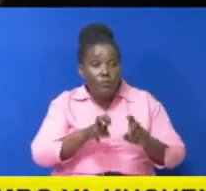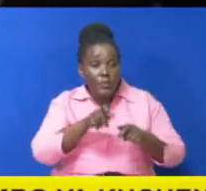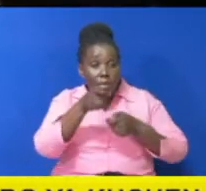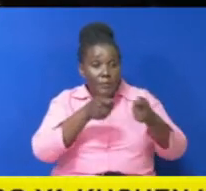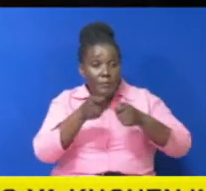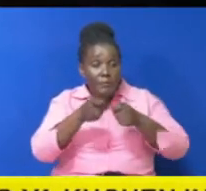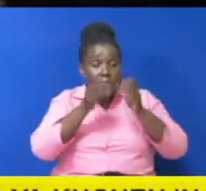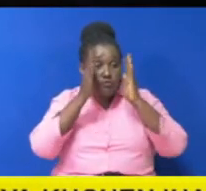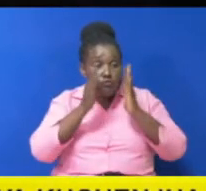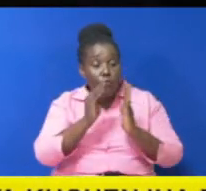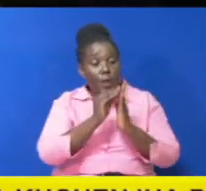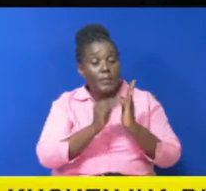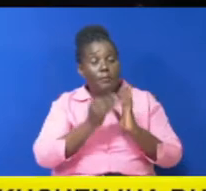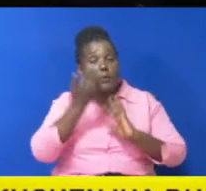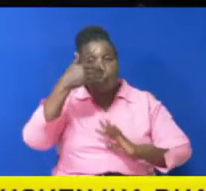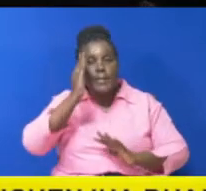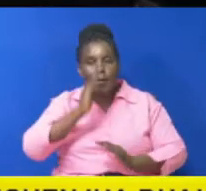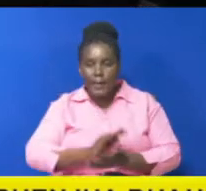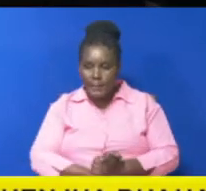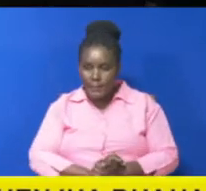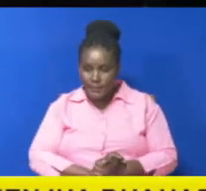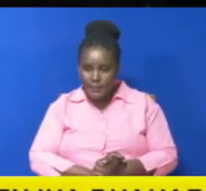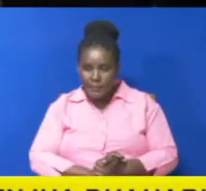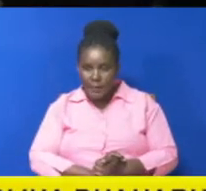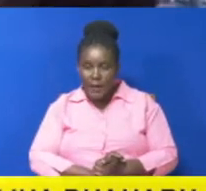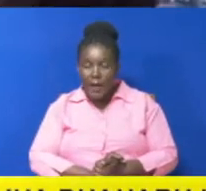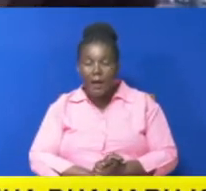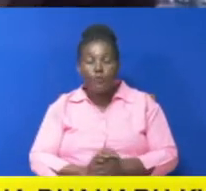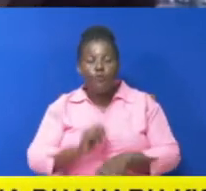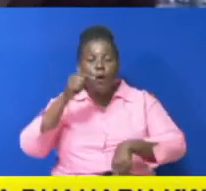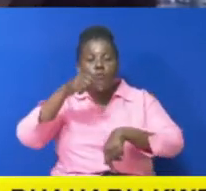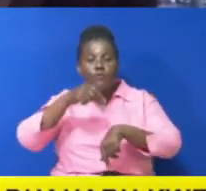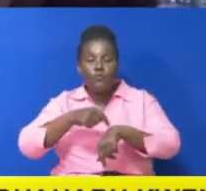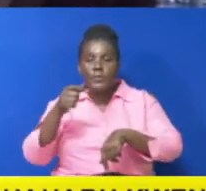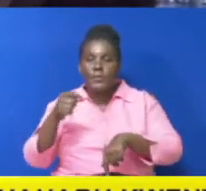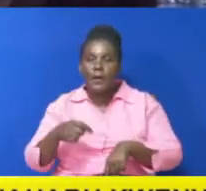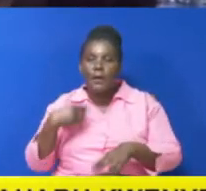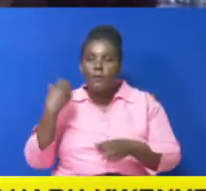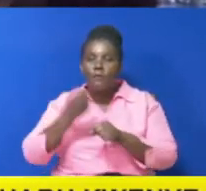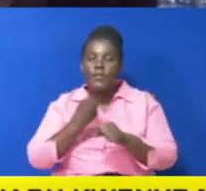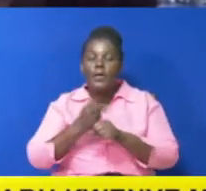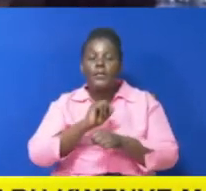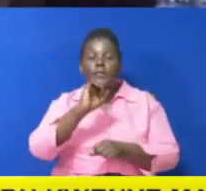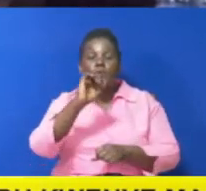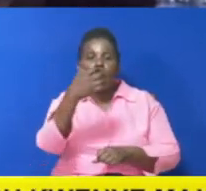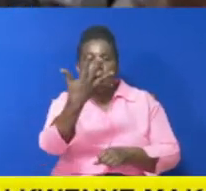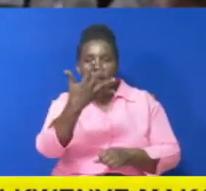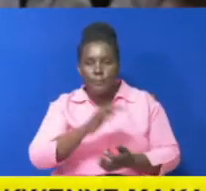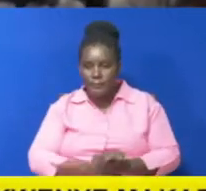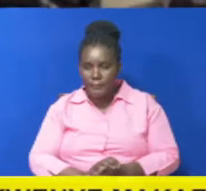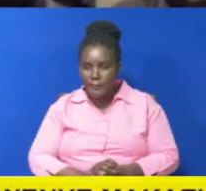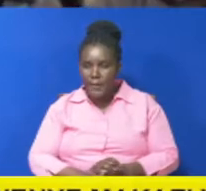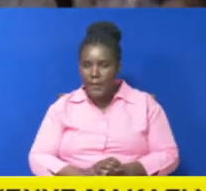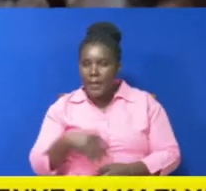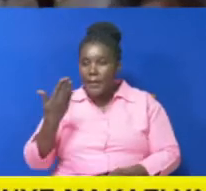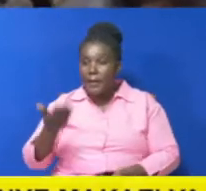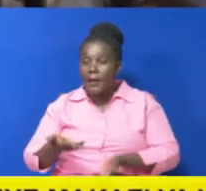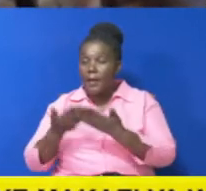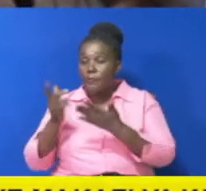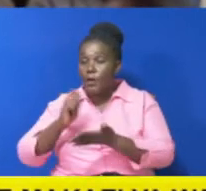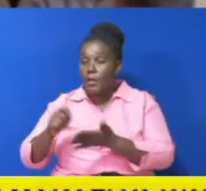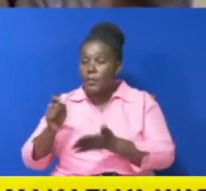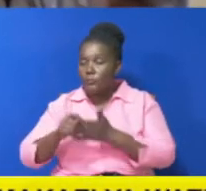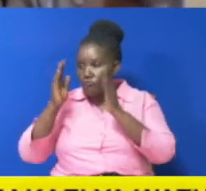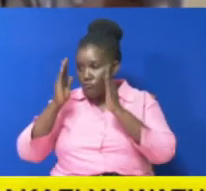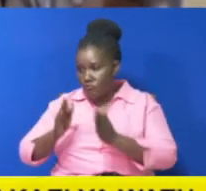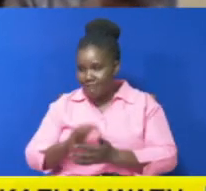serikali, nako ikawapapasa watumishi watano. Kaimu katibu mkuu, yule wa mafinga